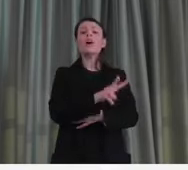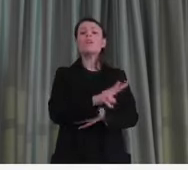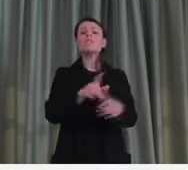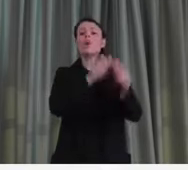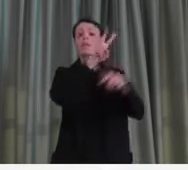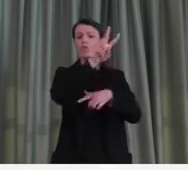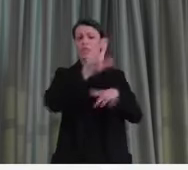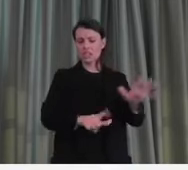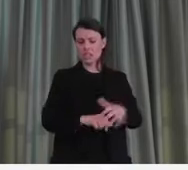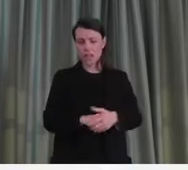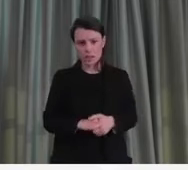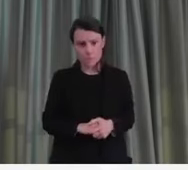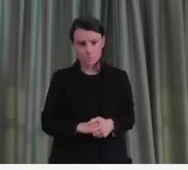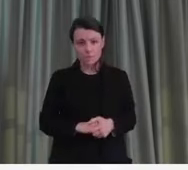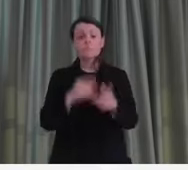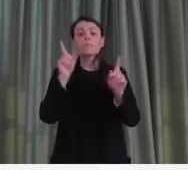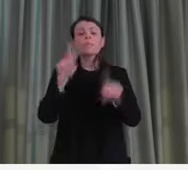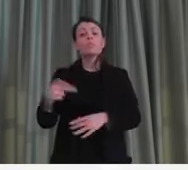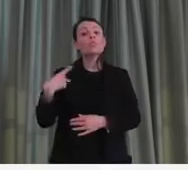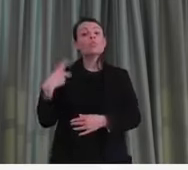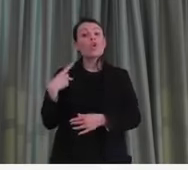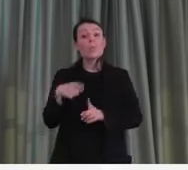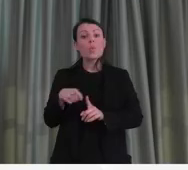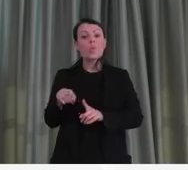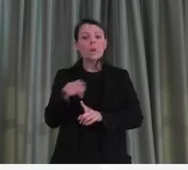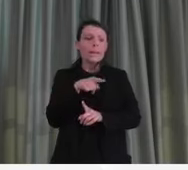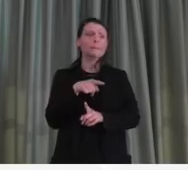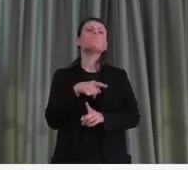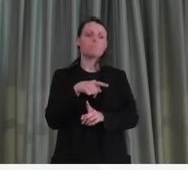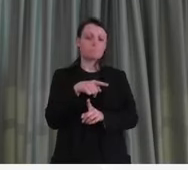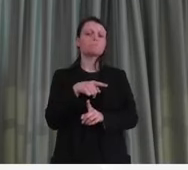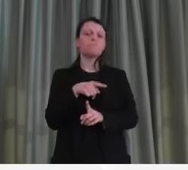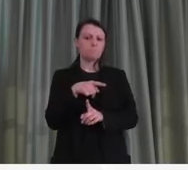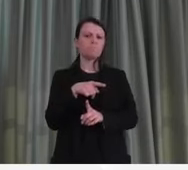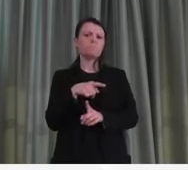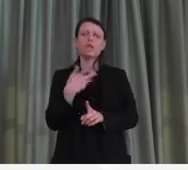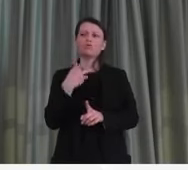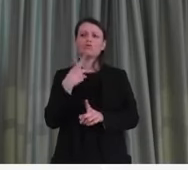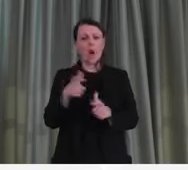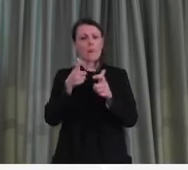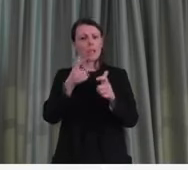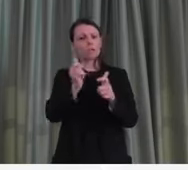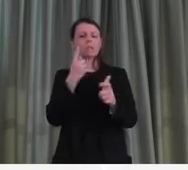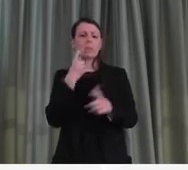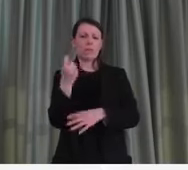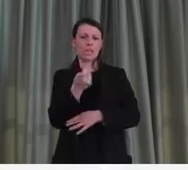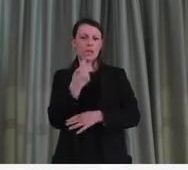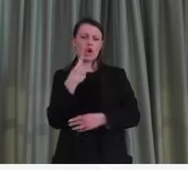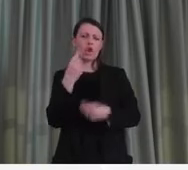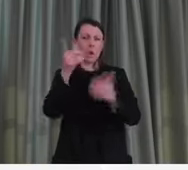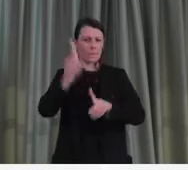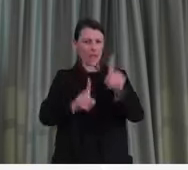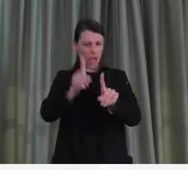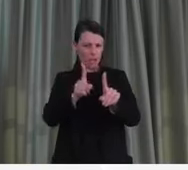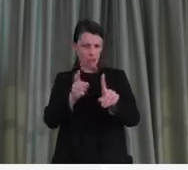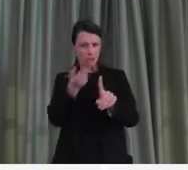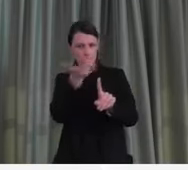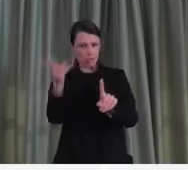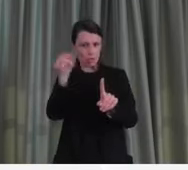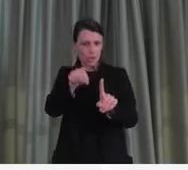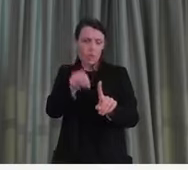anche per quanto riguarda i comuni e devo dire che sono tutte aumenti minimali delego il dato di milano che il dato che è